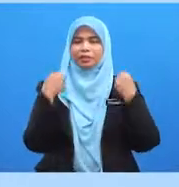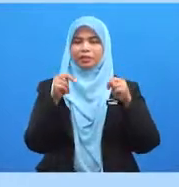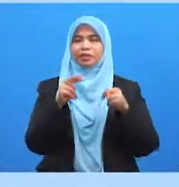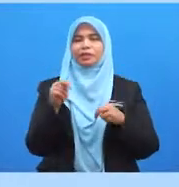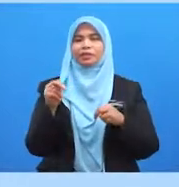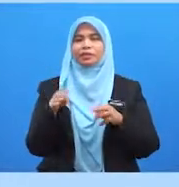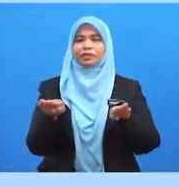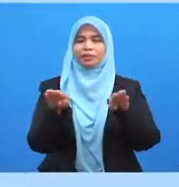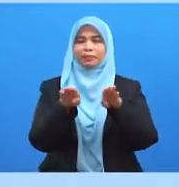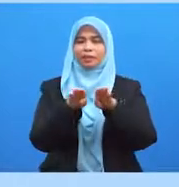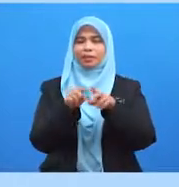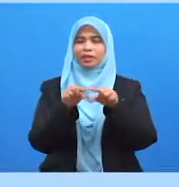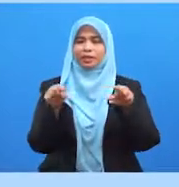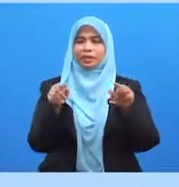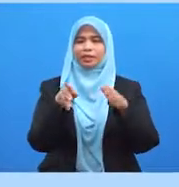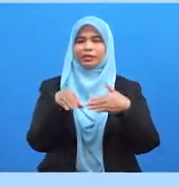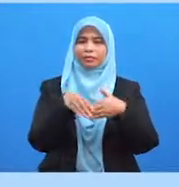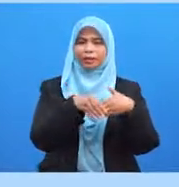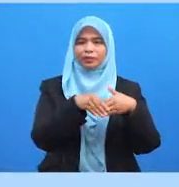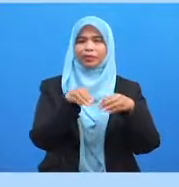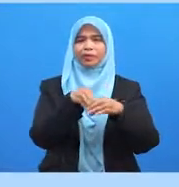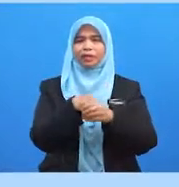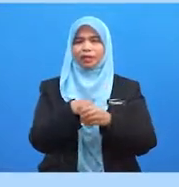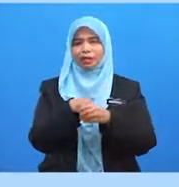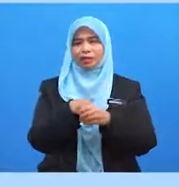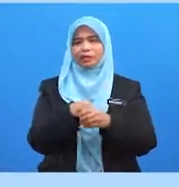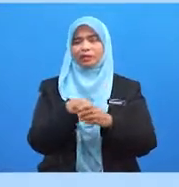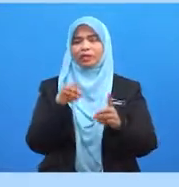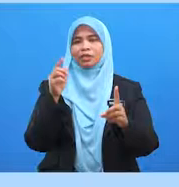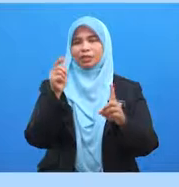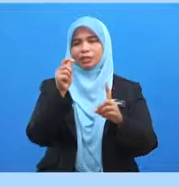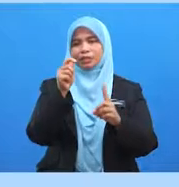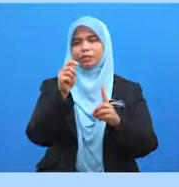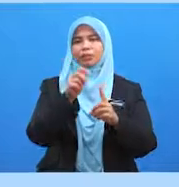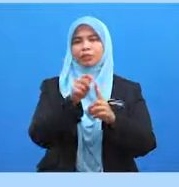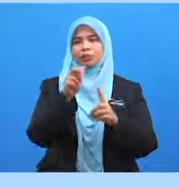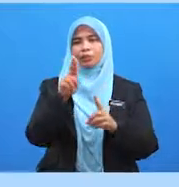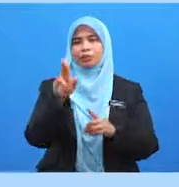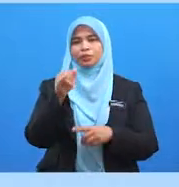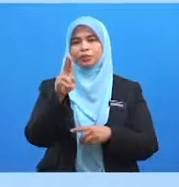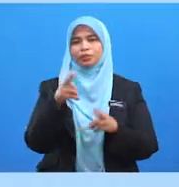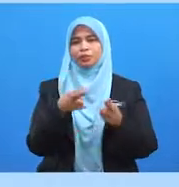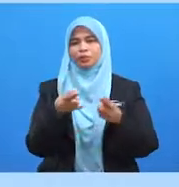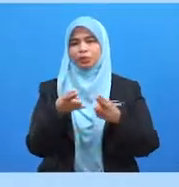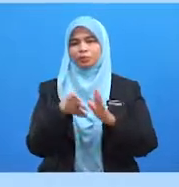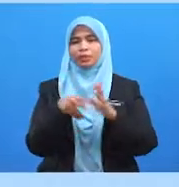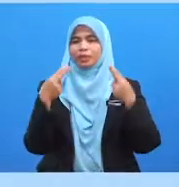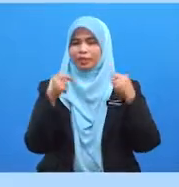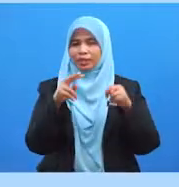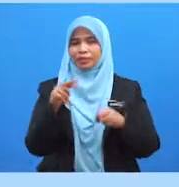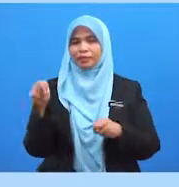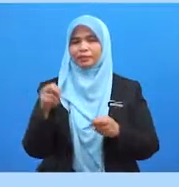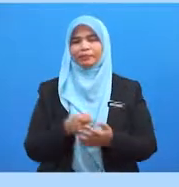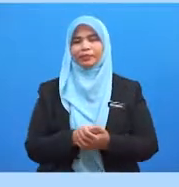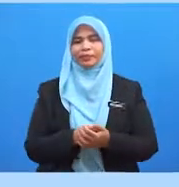sebagai garis panduan dalam hala tuju pengurusan perniagaan.